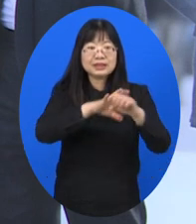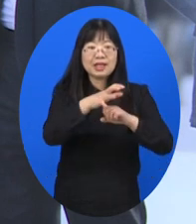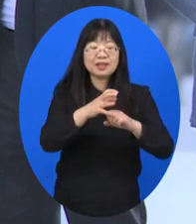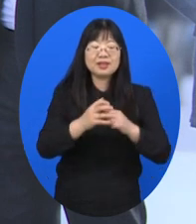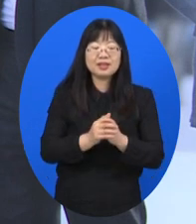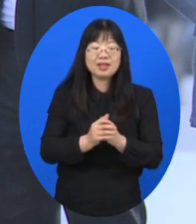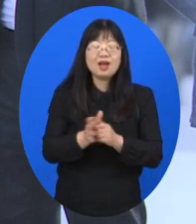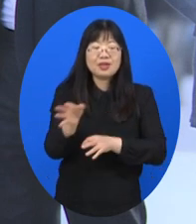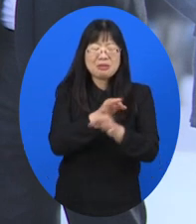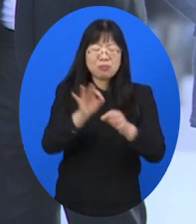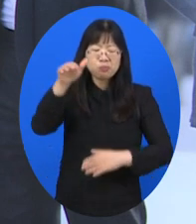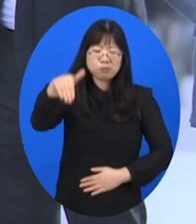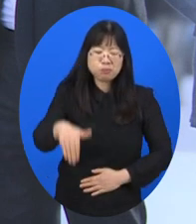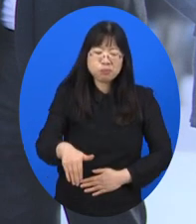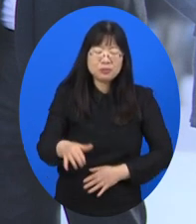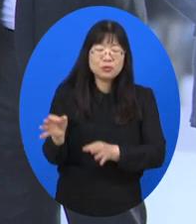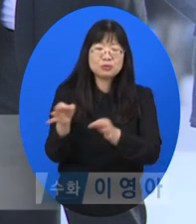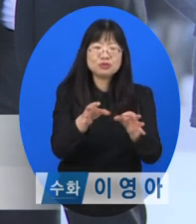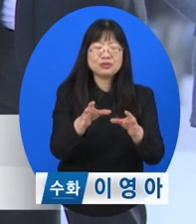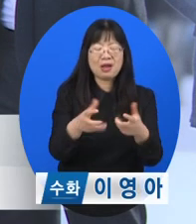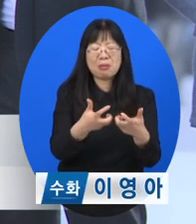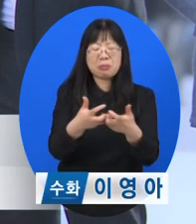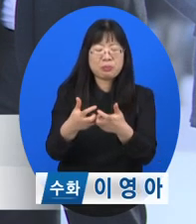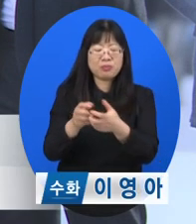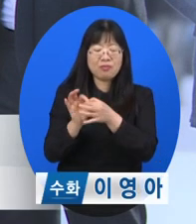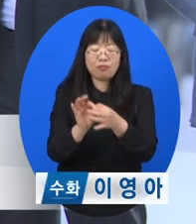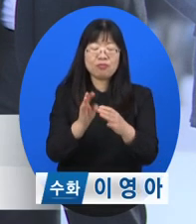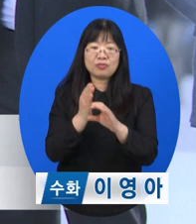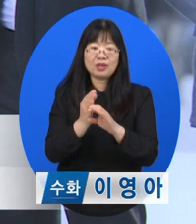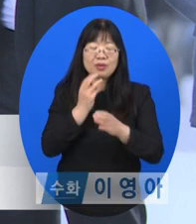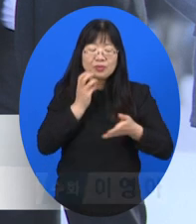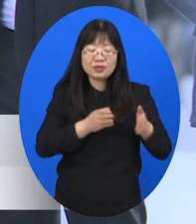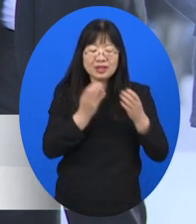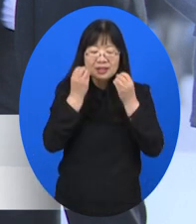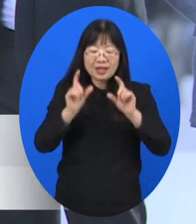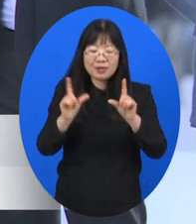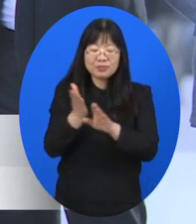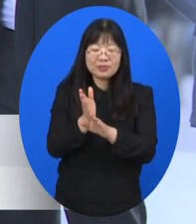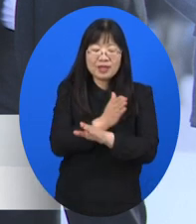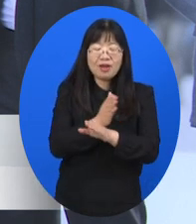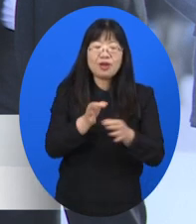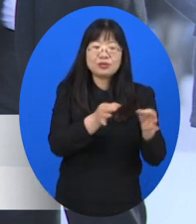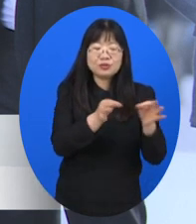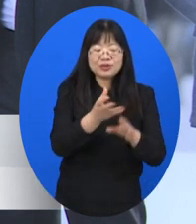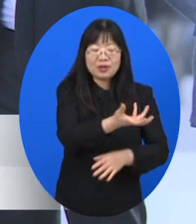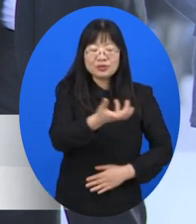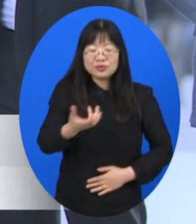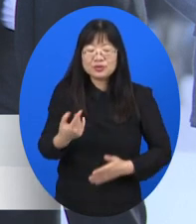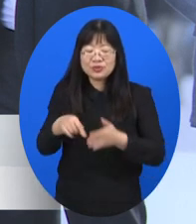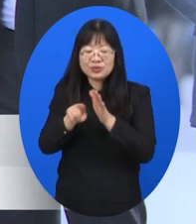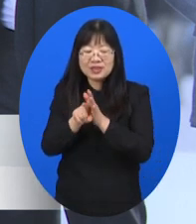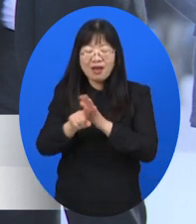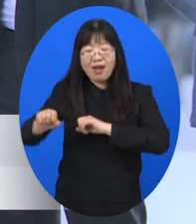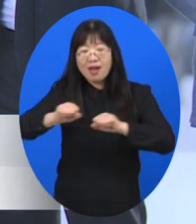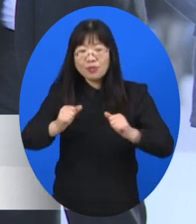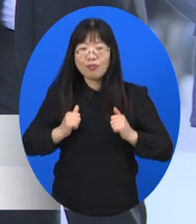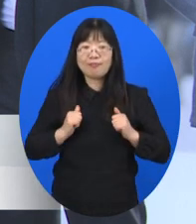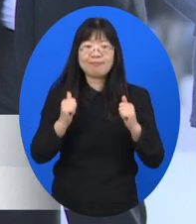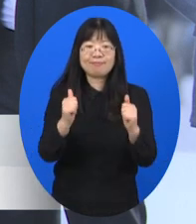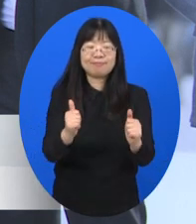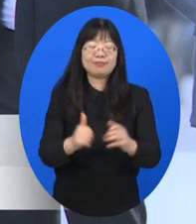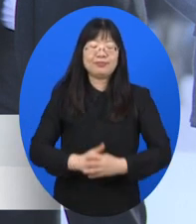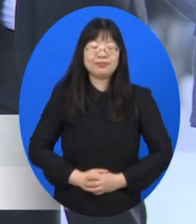세계적인 경기 침체 속에 투자 빙하기가 이어지고 있는데요. 경기도는 새해부터 투자 유치를 위한 광폭 행보에